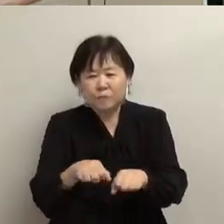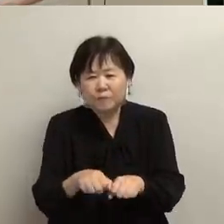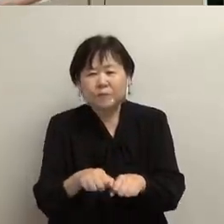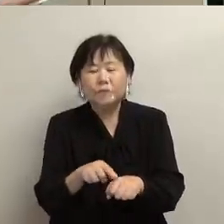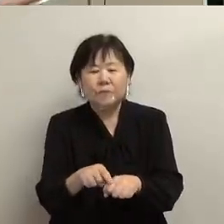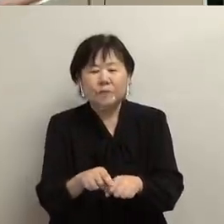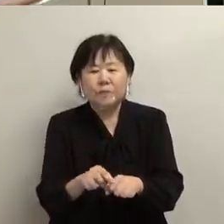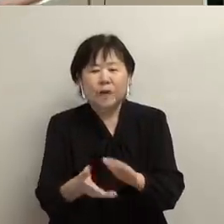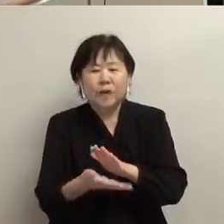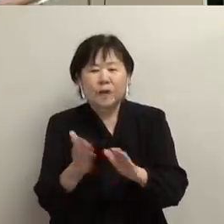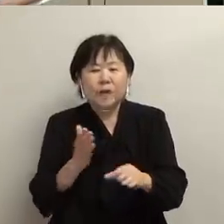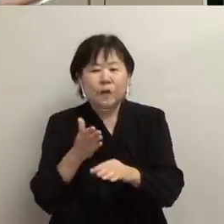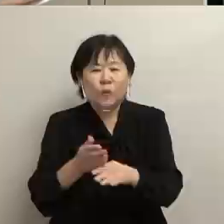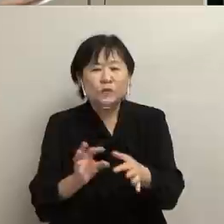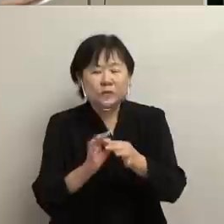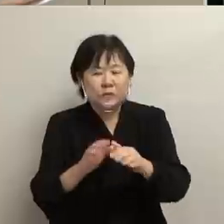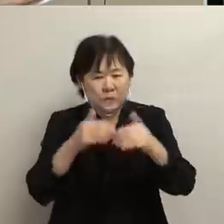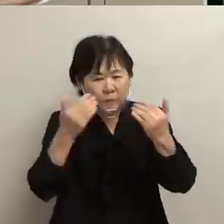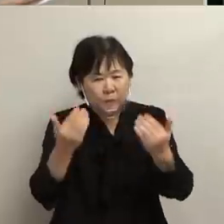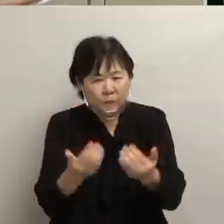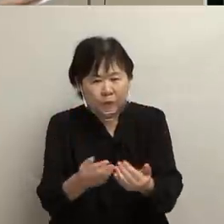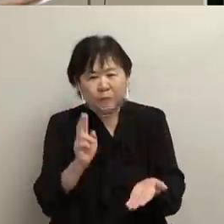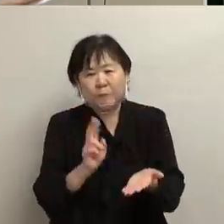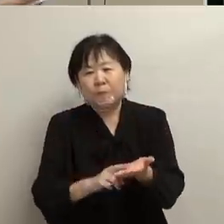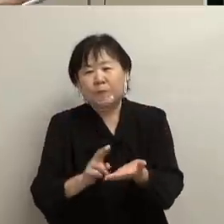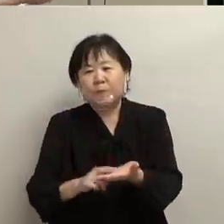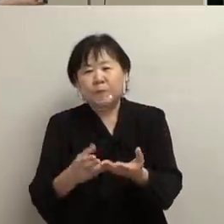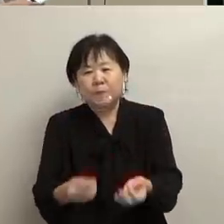目玉だったというグッズ旅行でございます